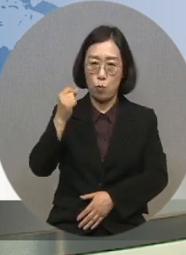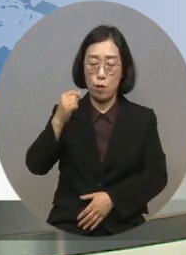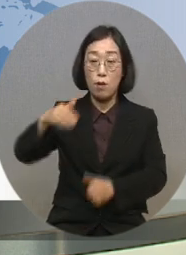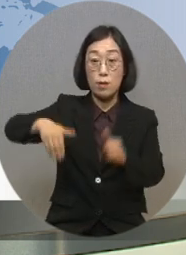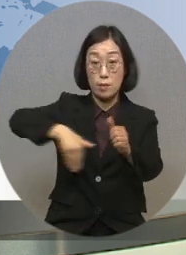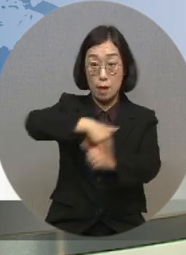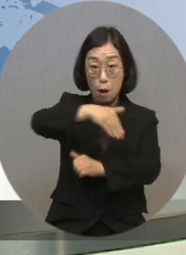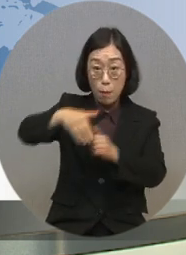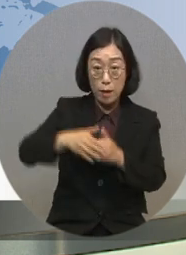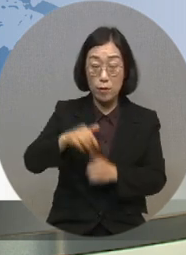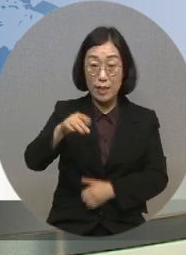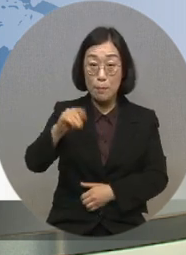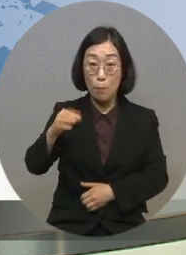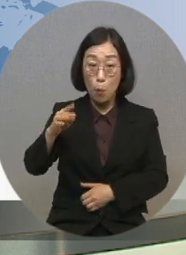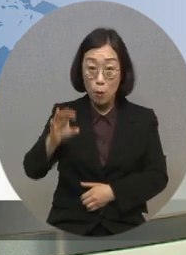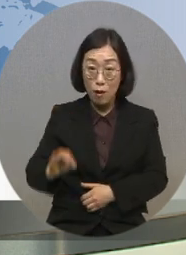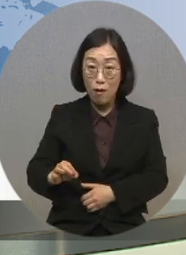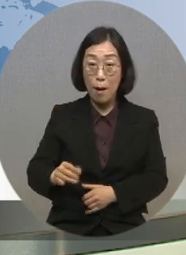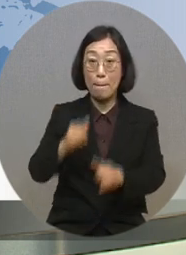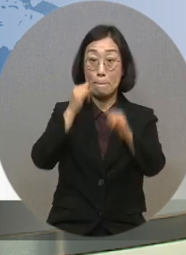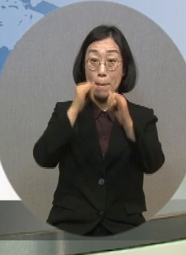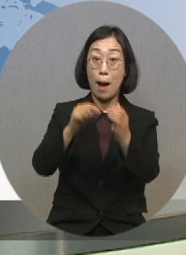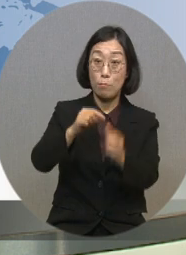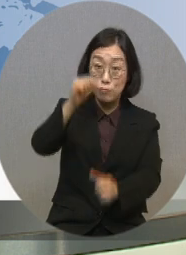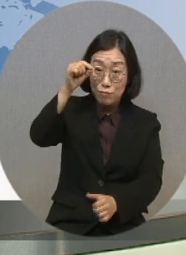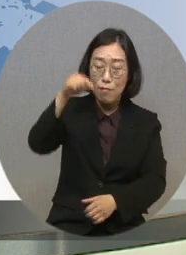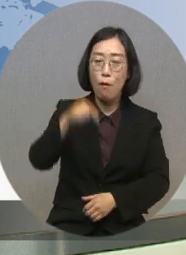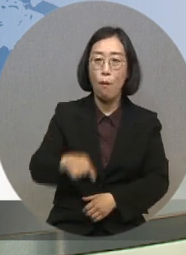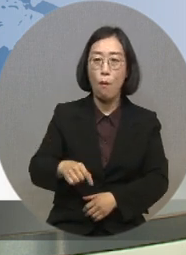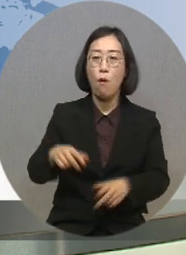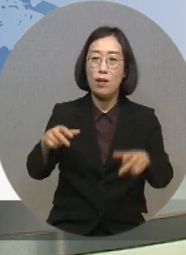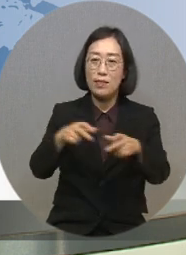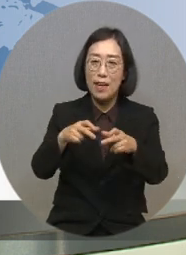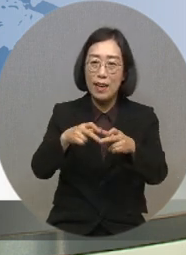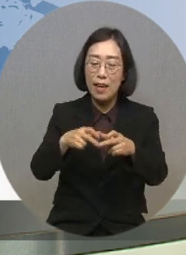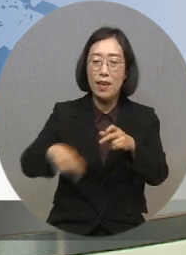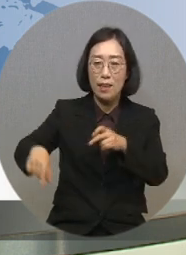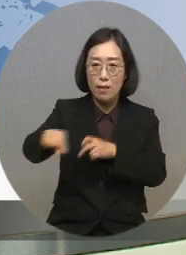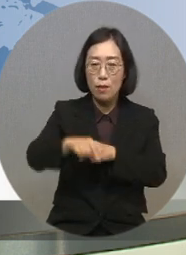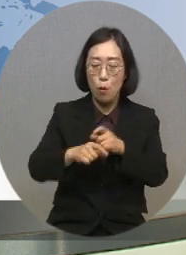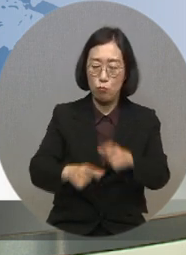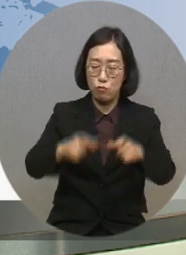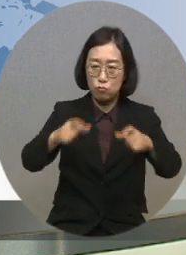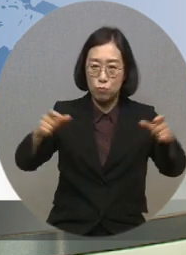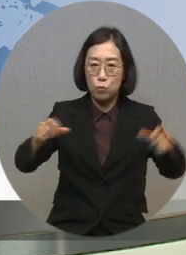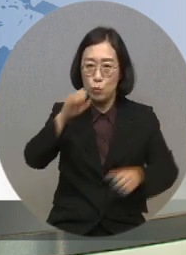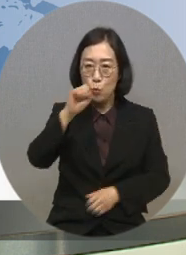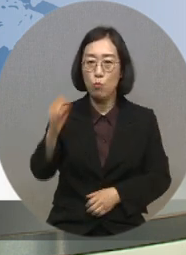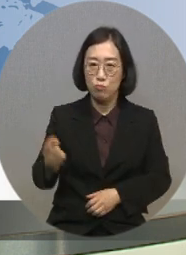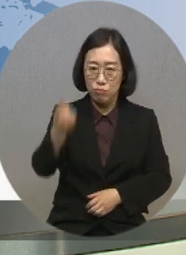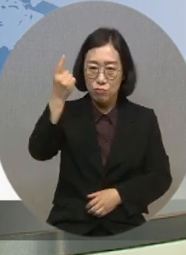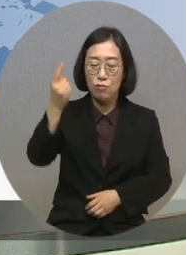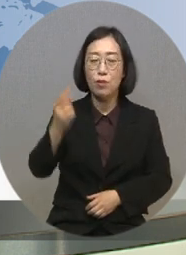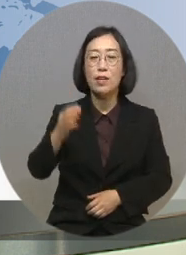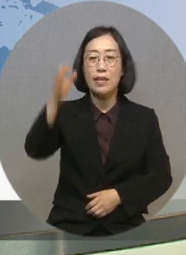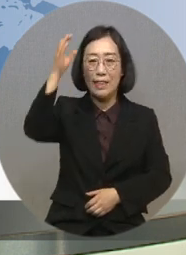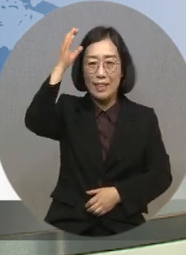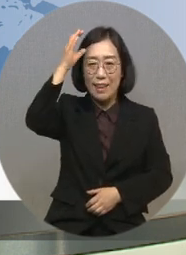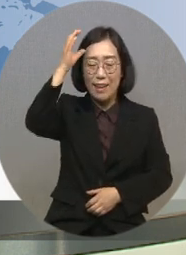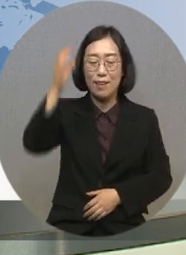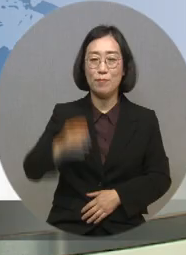이번 김보경 연주자의 수상은 장애인 구각의 활성화를 불러일으키는 계기가 될 것으로 보입니다 김은별